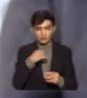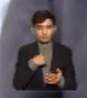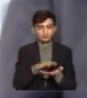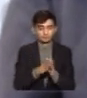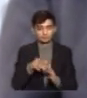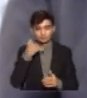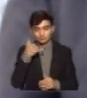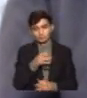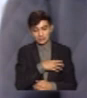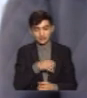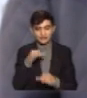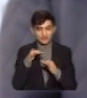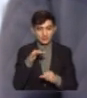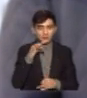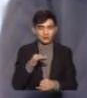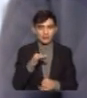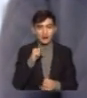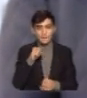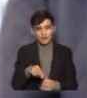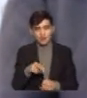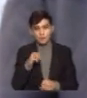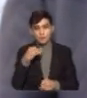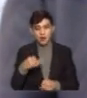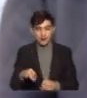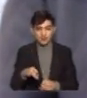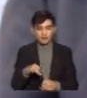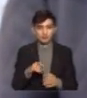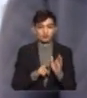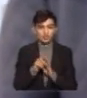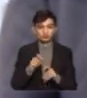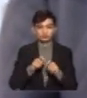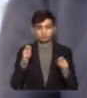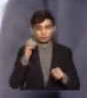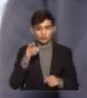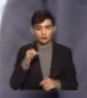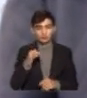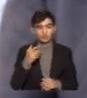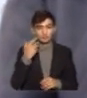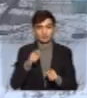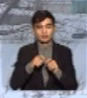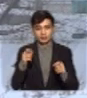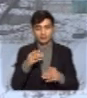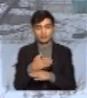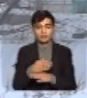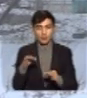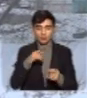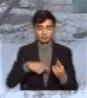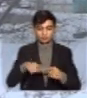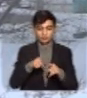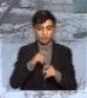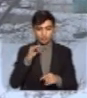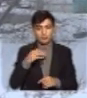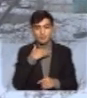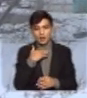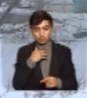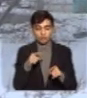сөйлесіп хабарласып отырмыз. Енді апрель майларында ол ашамыз деп отыр, бұны ашқанда балық өңдейміз деп отыр. Кәсіпорын иесі ет өңдеуді